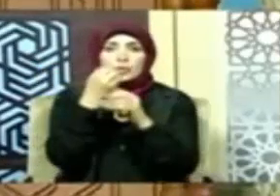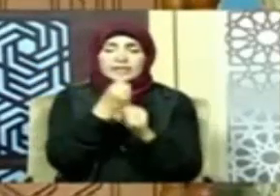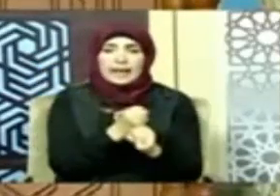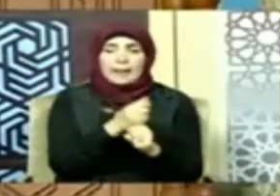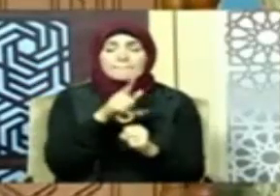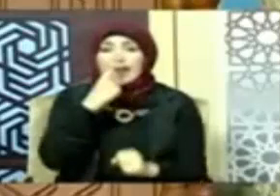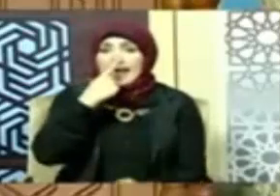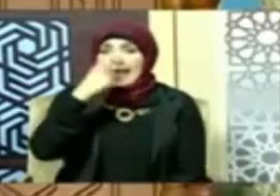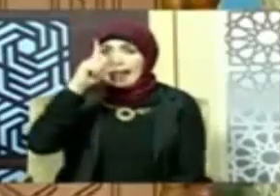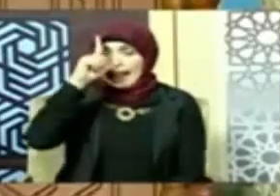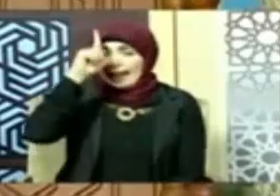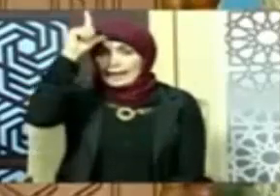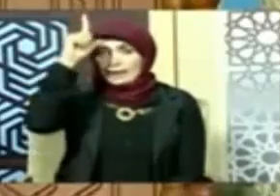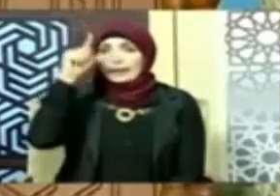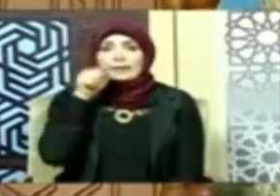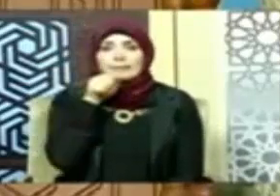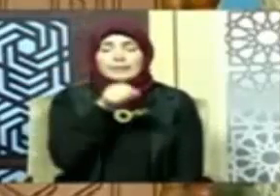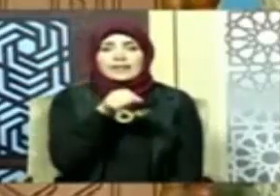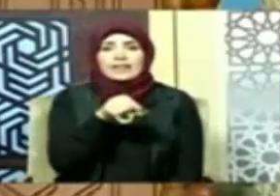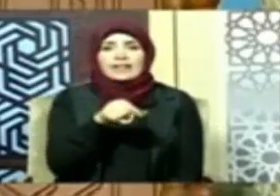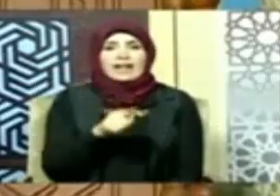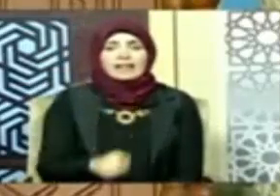الكبرياء ردائي،